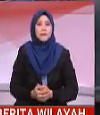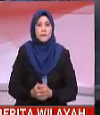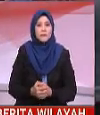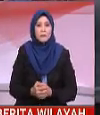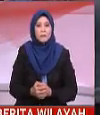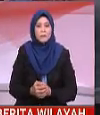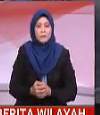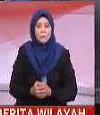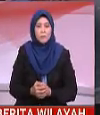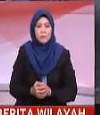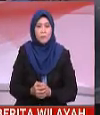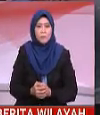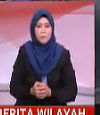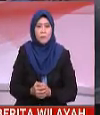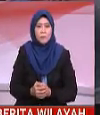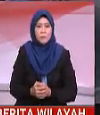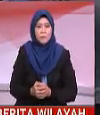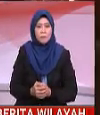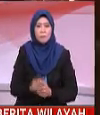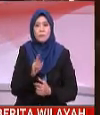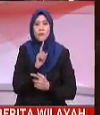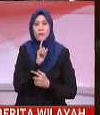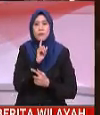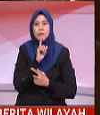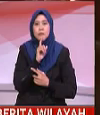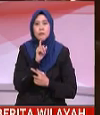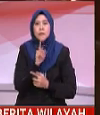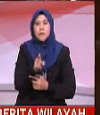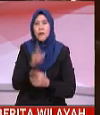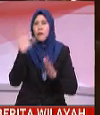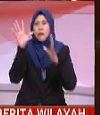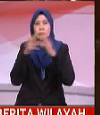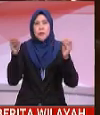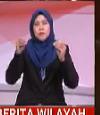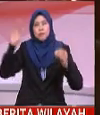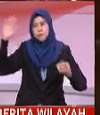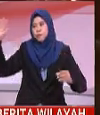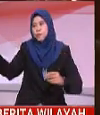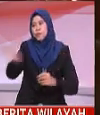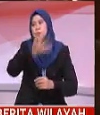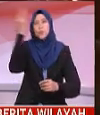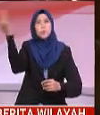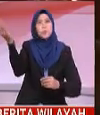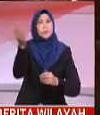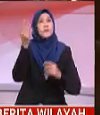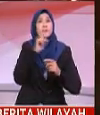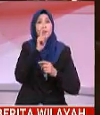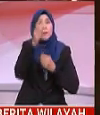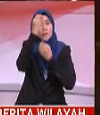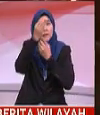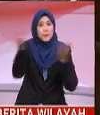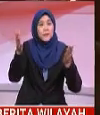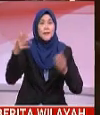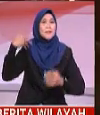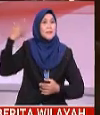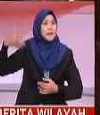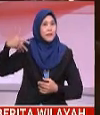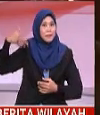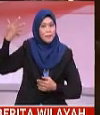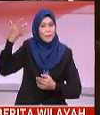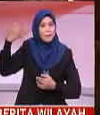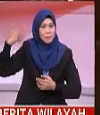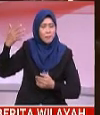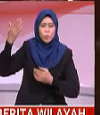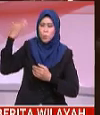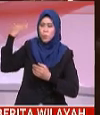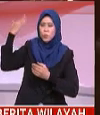Dia ada dua rumah. Benda tu sapulah semua untuk makluman ya, sebagai sejarah, sebagai pengetahuan umum.